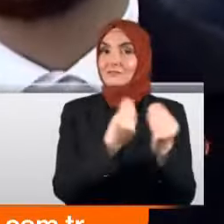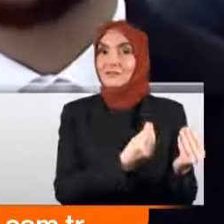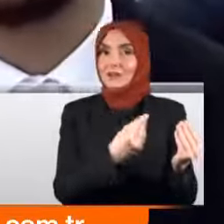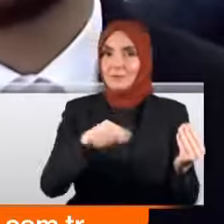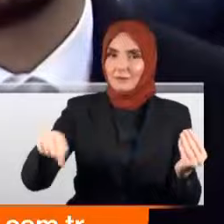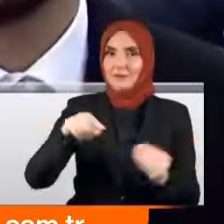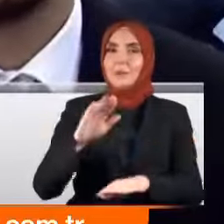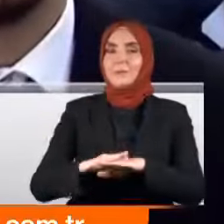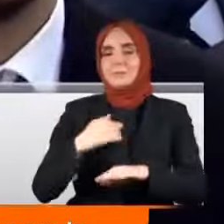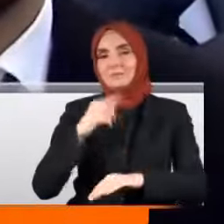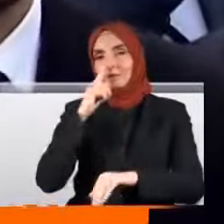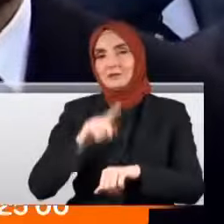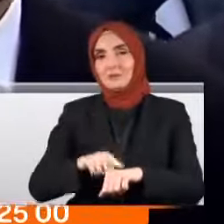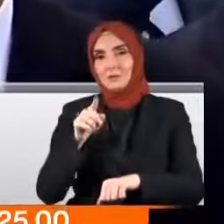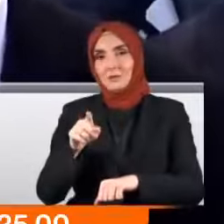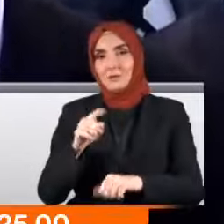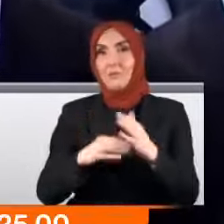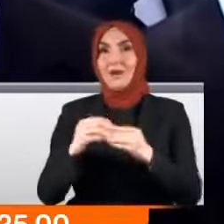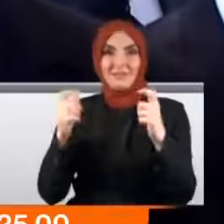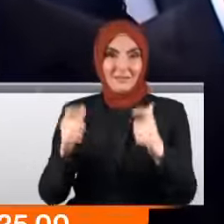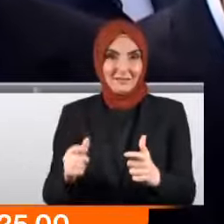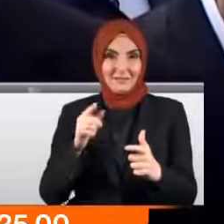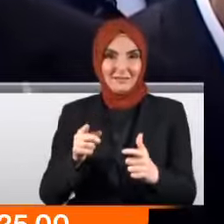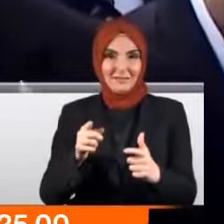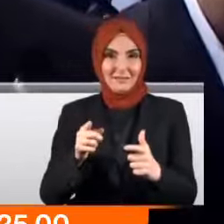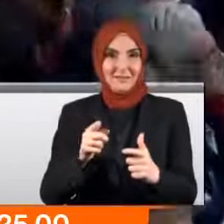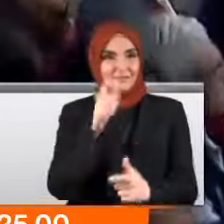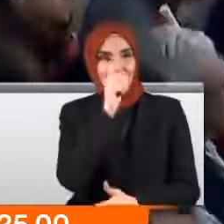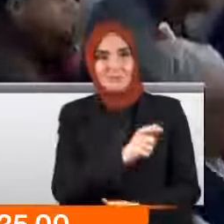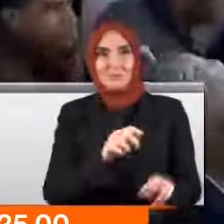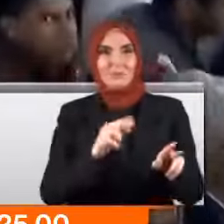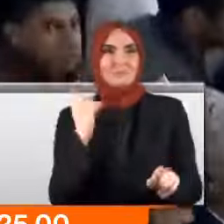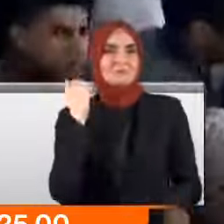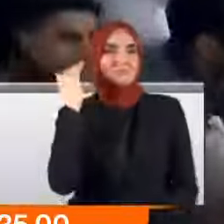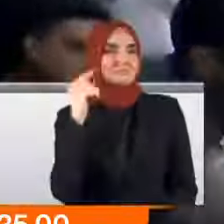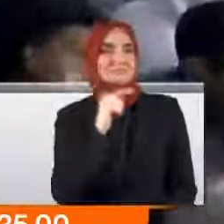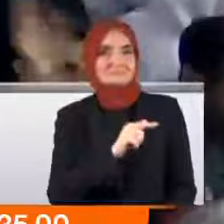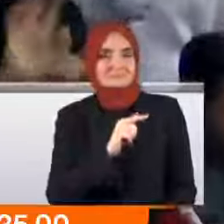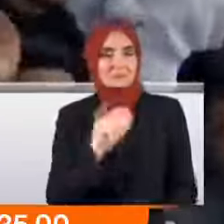ben inanıyorum. Adana böyle artistliklere eyvallah eder mi?